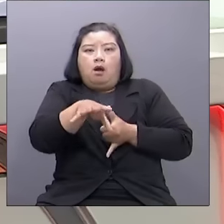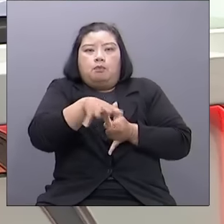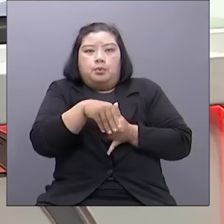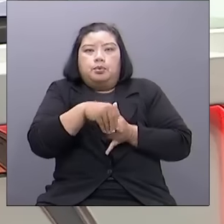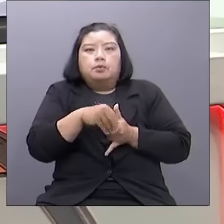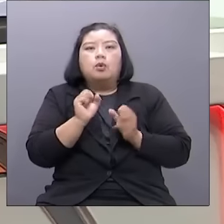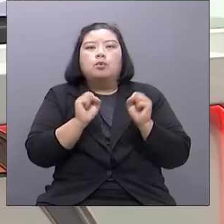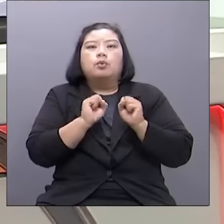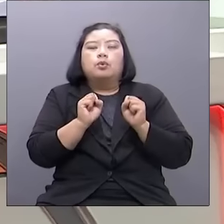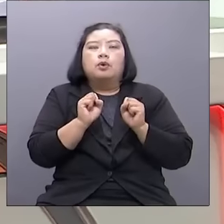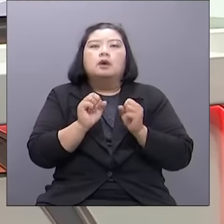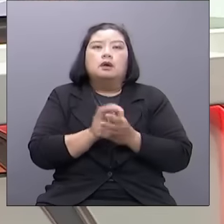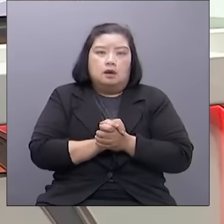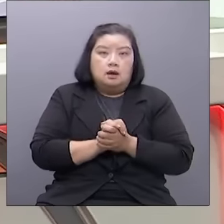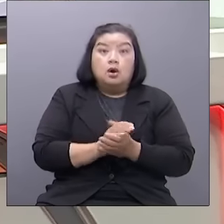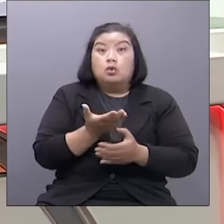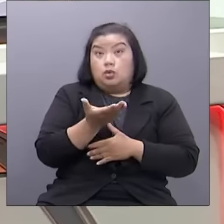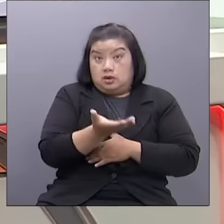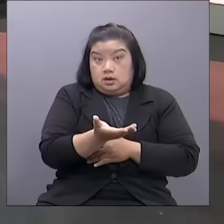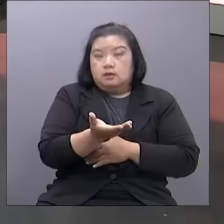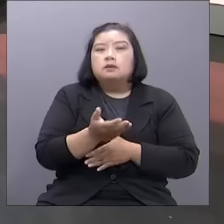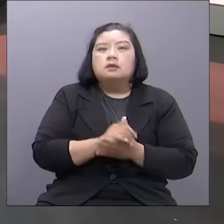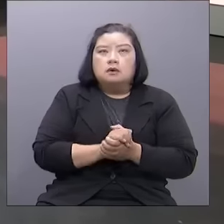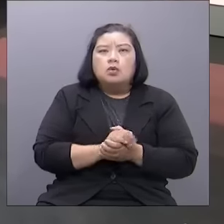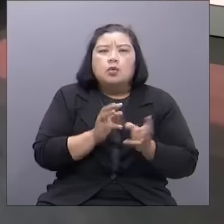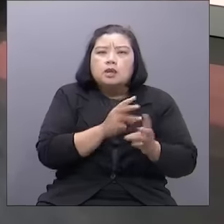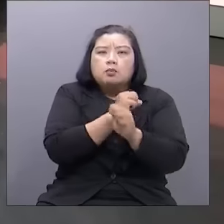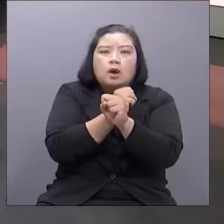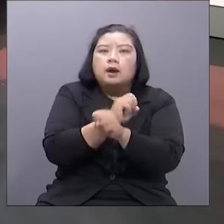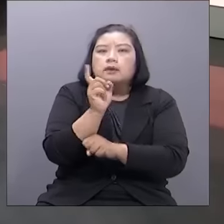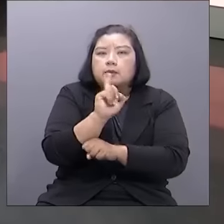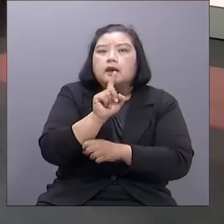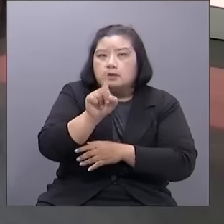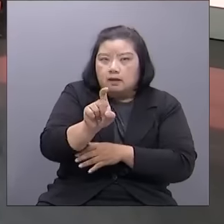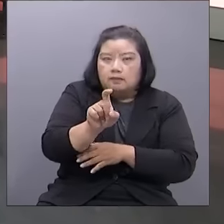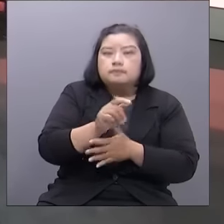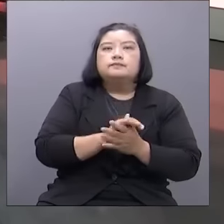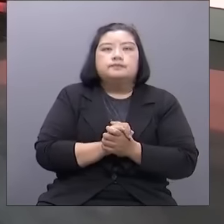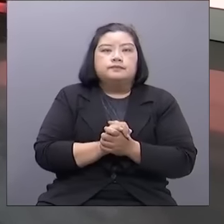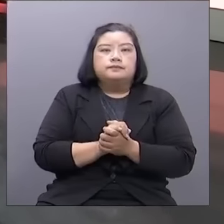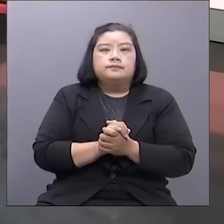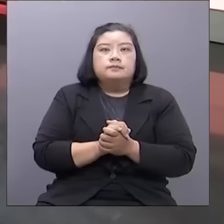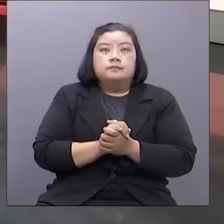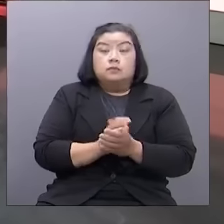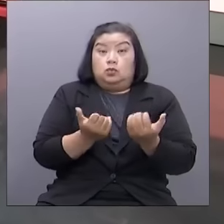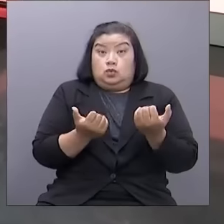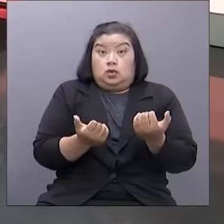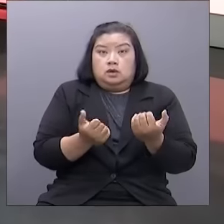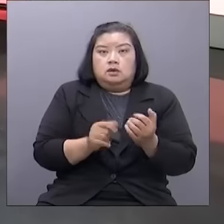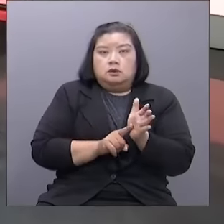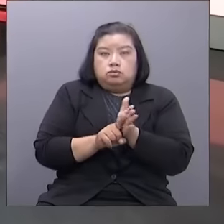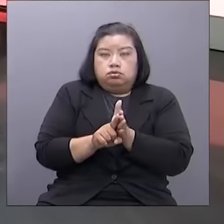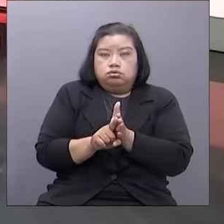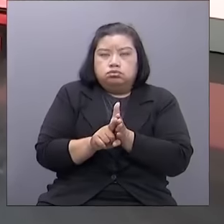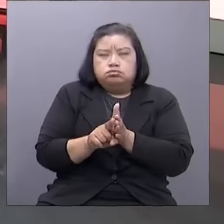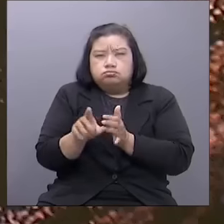ากขึ้นด้วยคุณทิพย์ตะวันสหรัฐเนี่ยเขาเตรียมพร้อมรับมือกับสถานการณ์นี้ยังไงบ้างคะ แม้ว่าในตอนนี้ความเสี่ยงจะยังอยู่ในระดับต่ำนะคะ